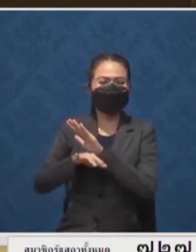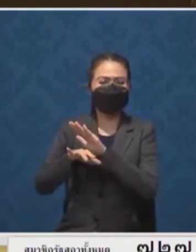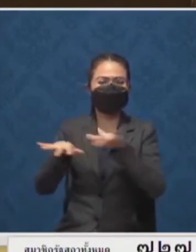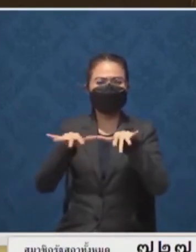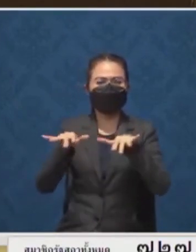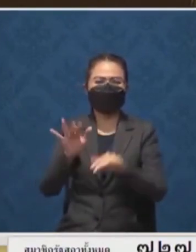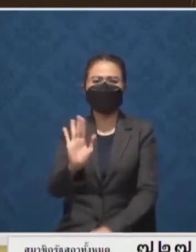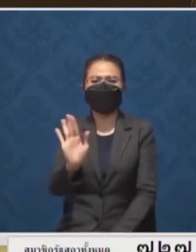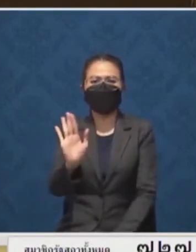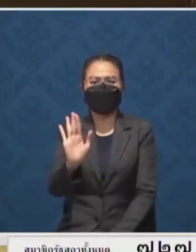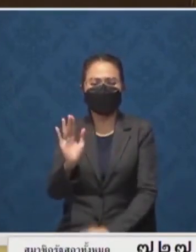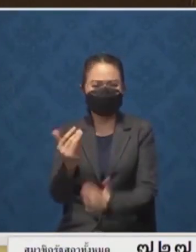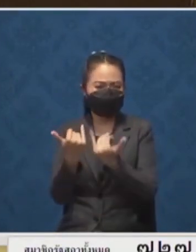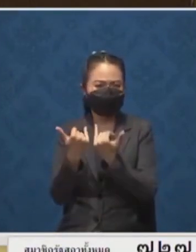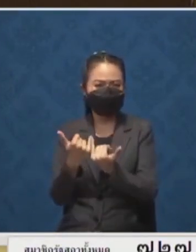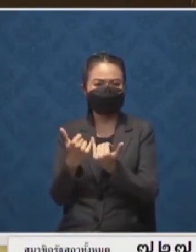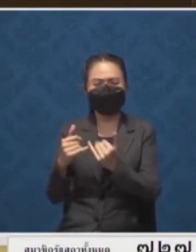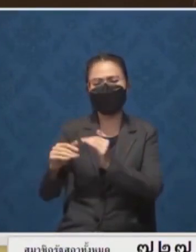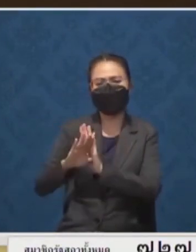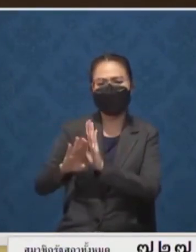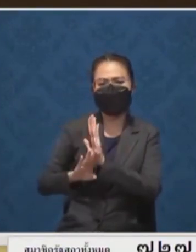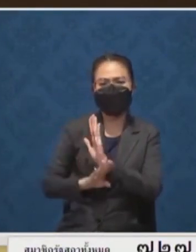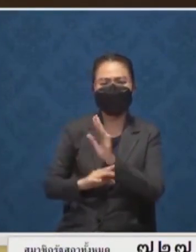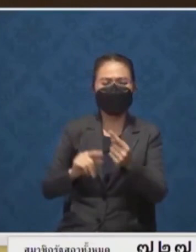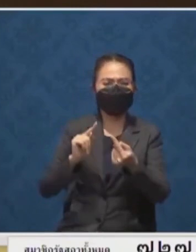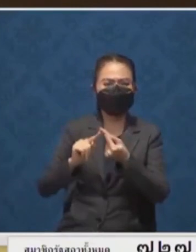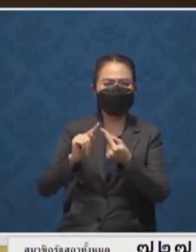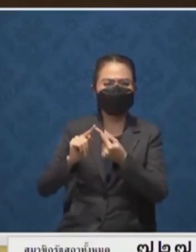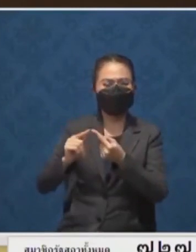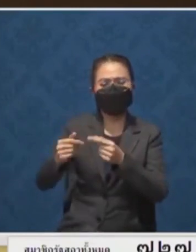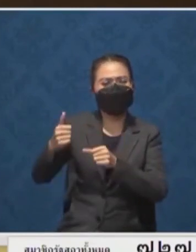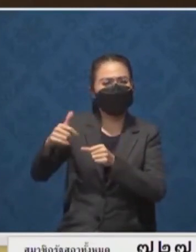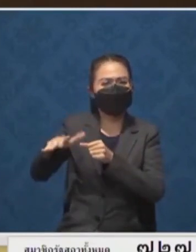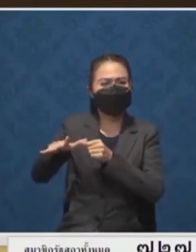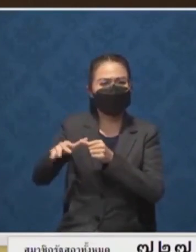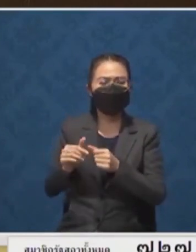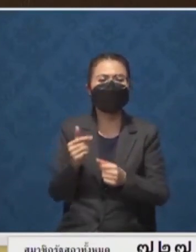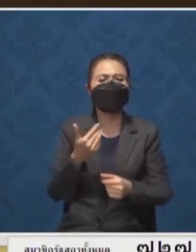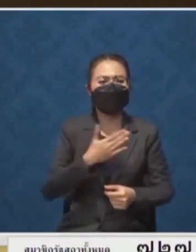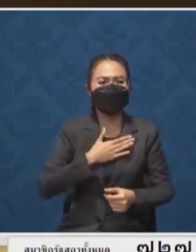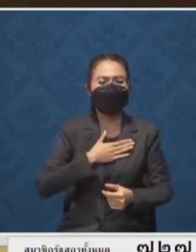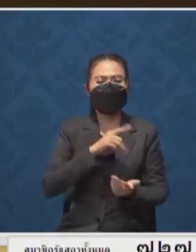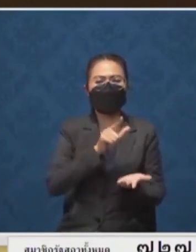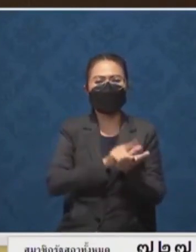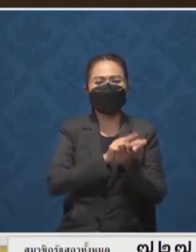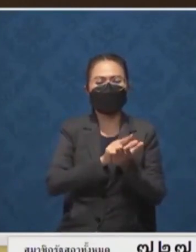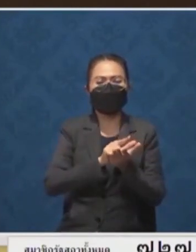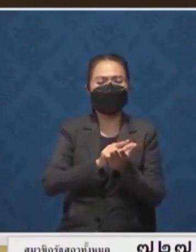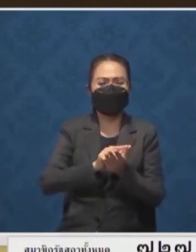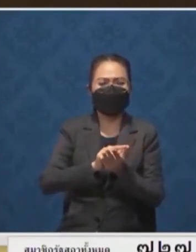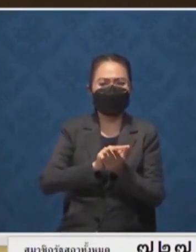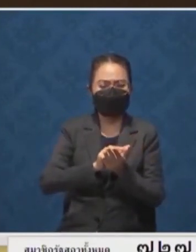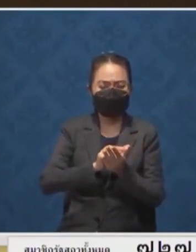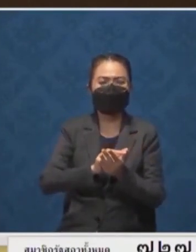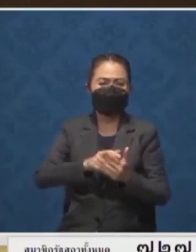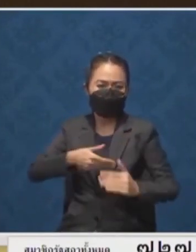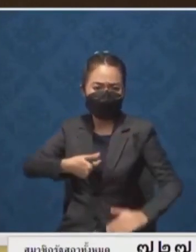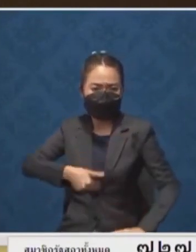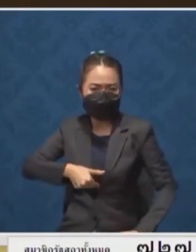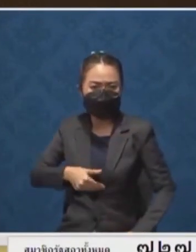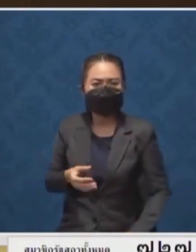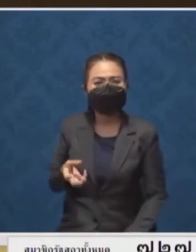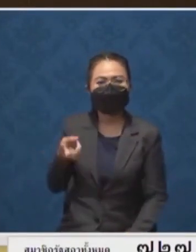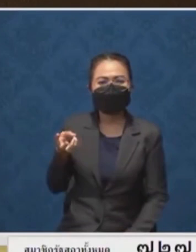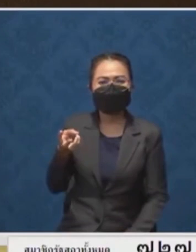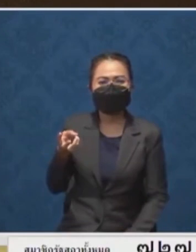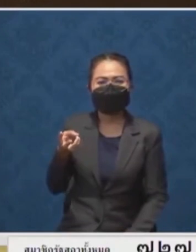ขึ้นขณะที่ท่านสมาชิกอยู่แล้วผมลาประชุมไปห้องน้ำนิดเดียวท่านก็เลยไปทานข้าวกันอยู่บ้างแ